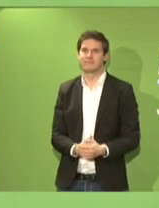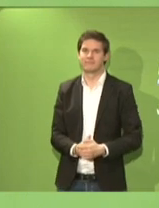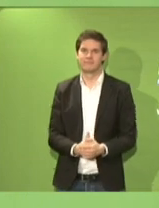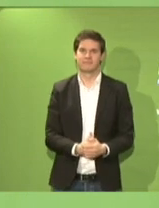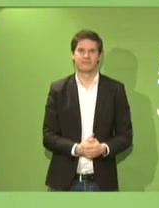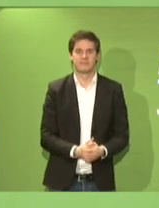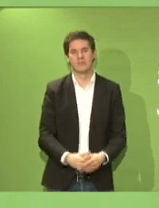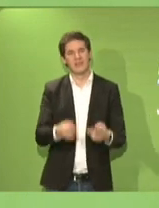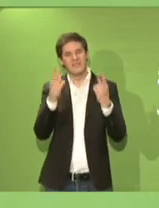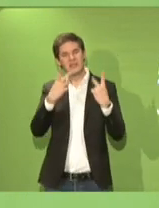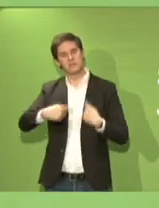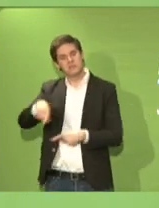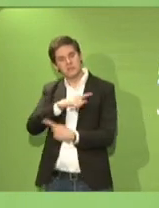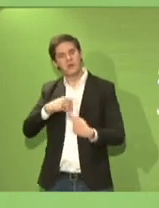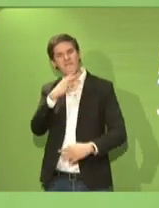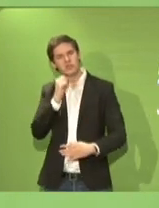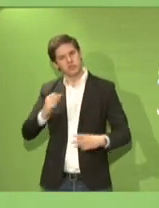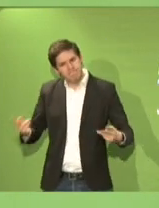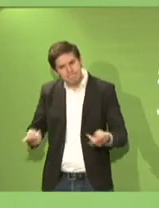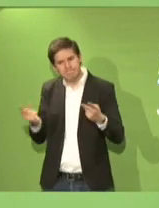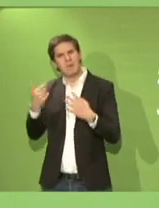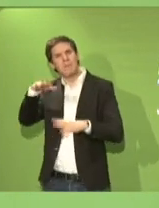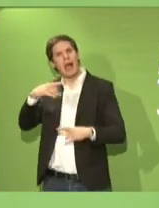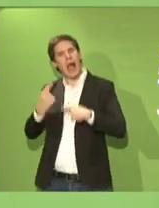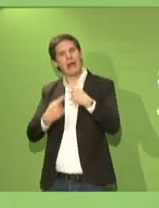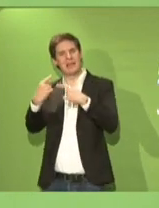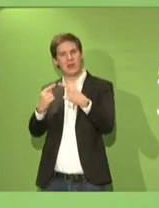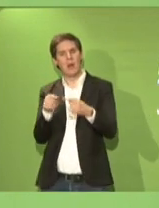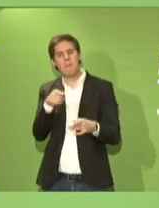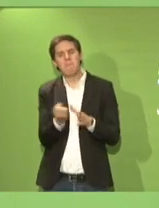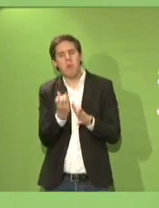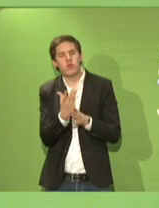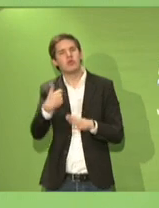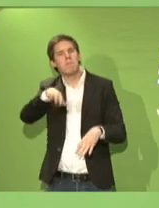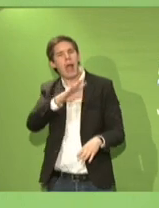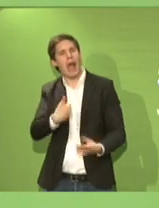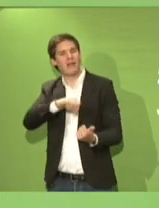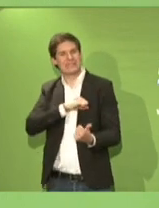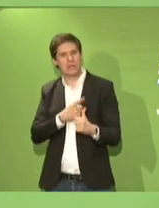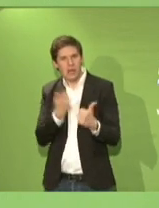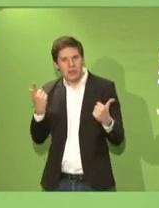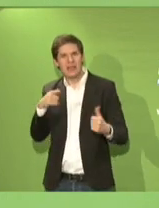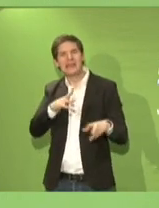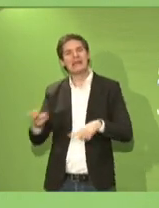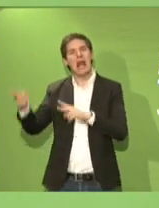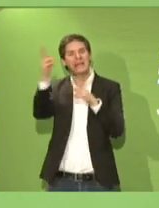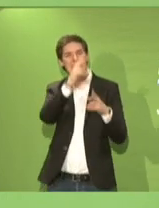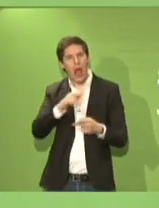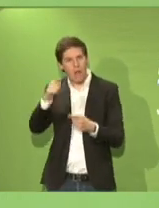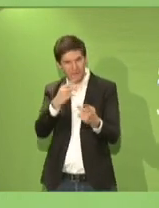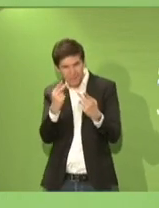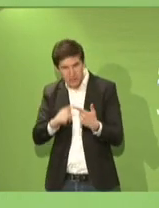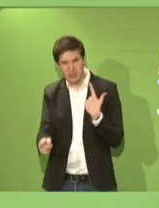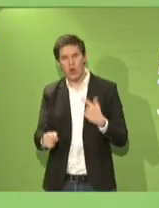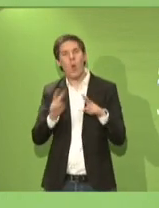Wir wollen diese Entwicklungen weiter antreiben. Energieeffiziente Produkte, Kreislaufwirtschaft, umweltschonendes Arbeiten und